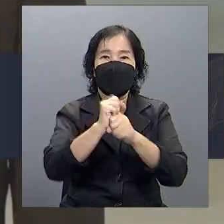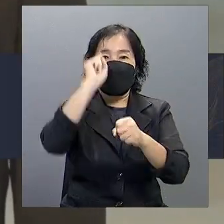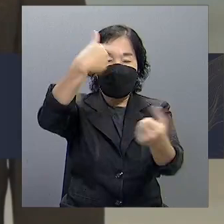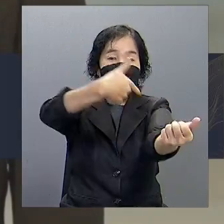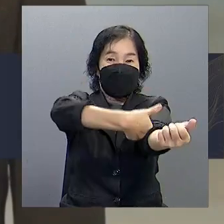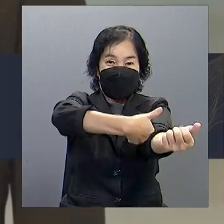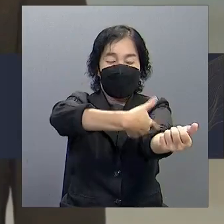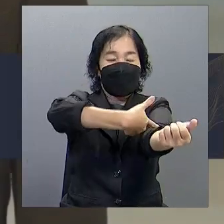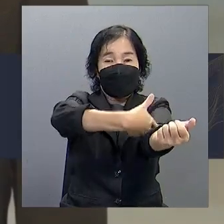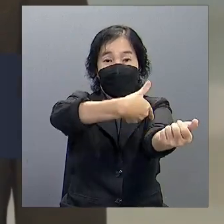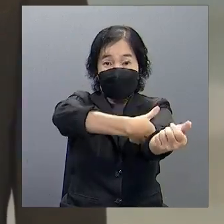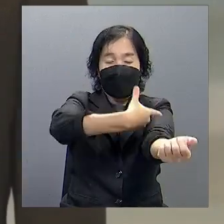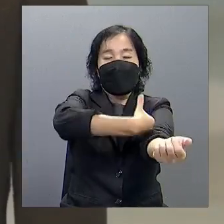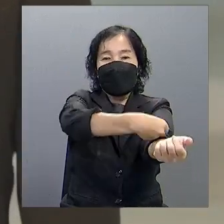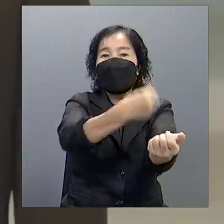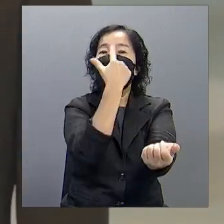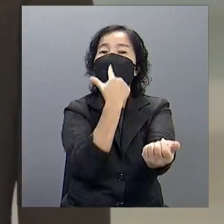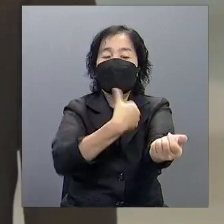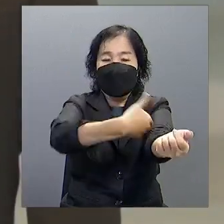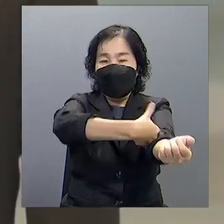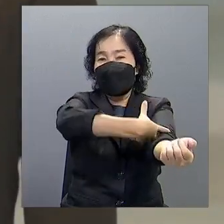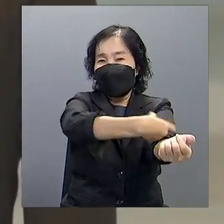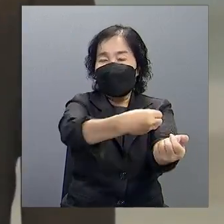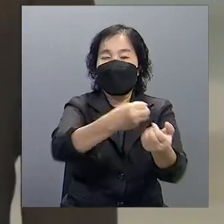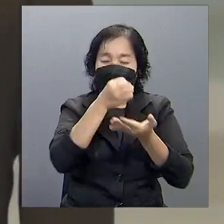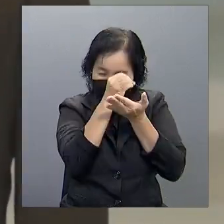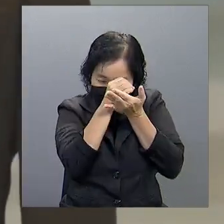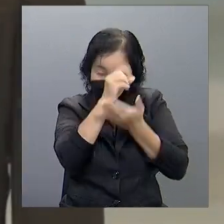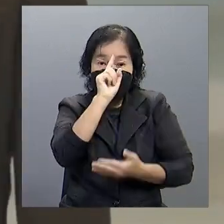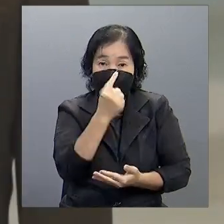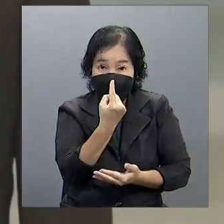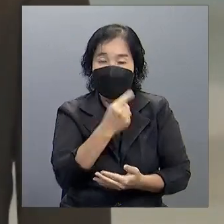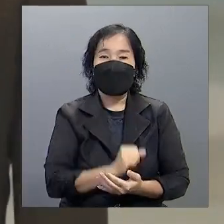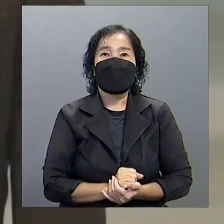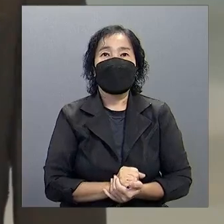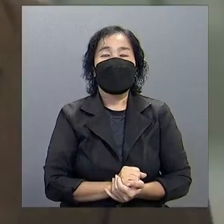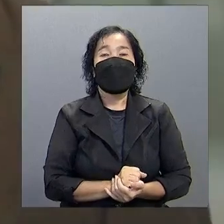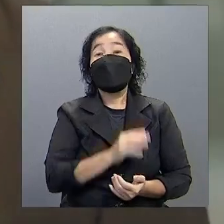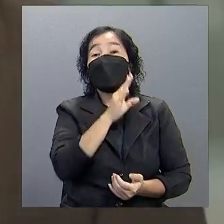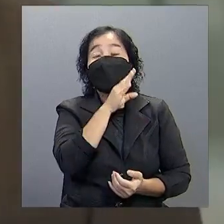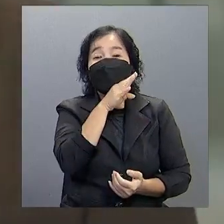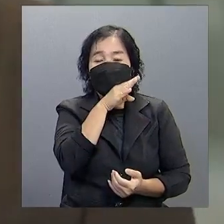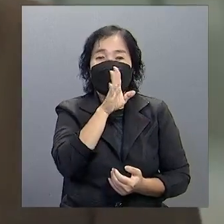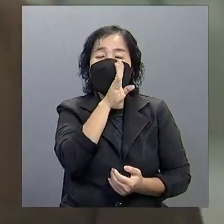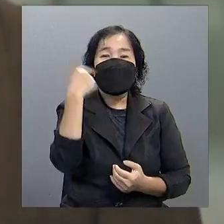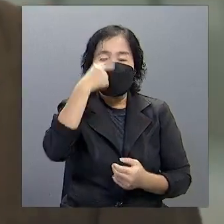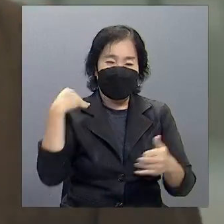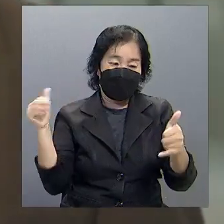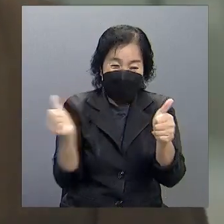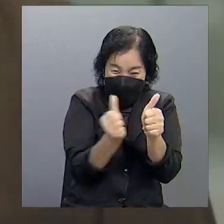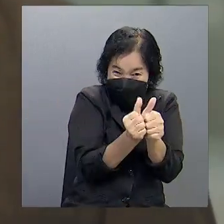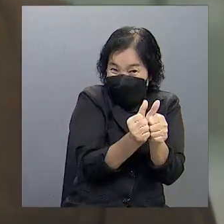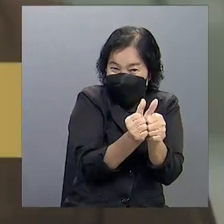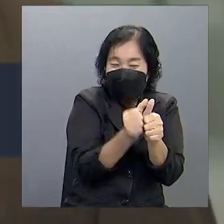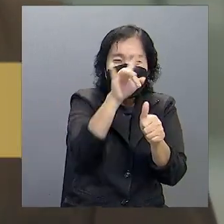ครับว่ามีการติดเชื้อหรือไม ่ครับ นอกจากผู้สัมผัสเสี่ยงสูงแล้วผู้สัมผัสใกล้ชิดเนี่ยเราก็ยังติดต